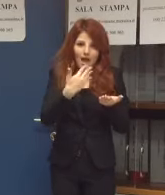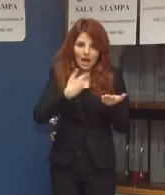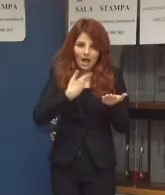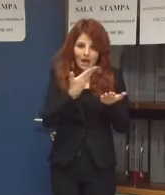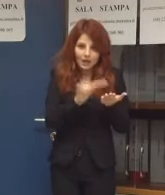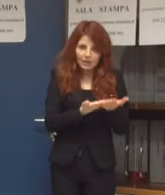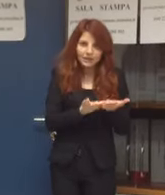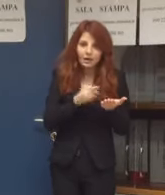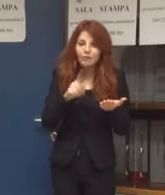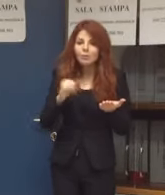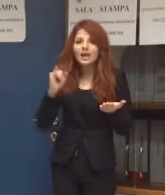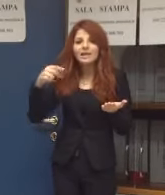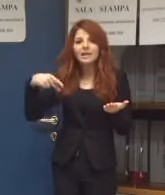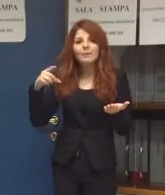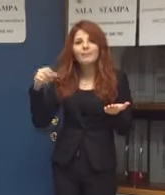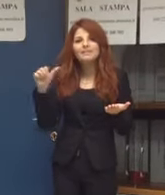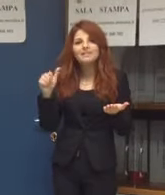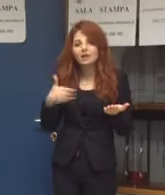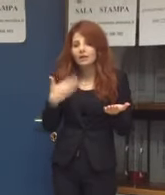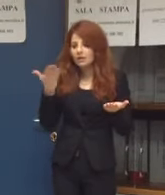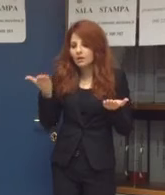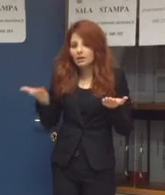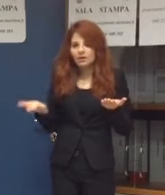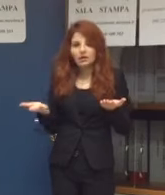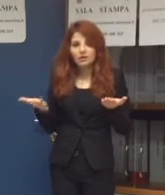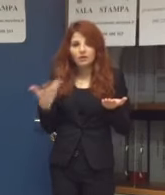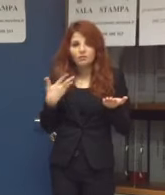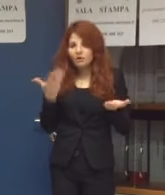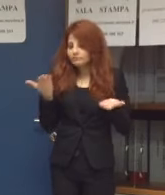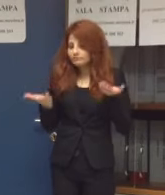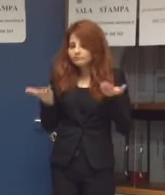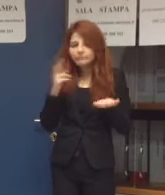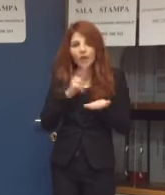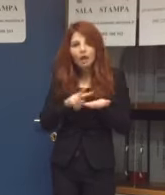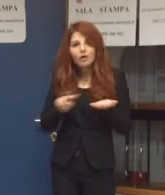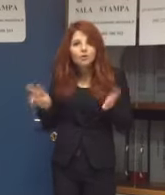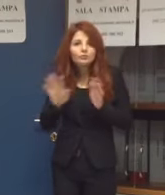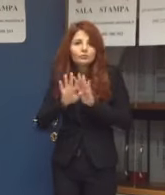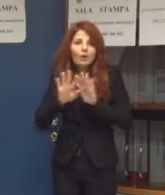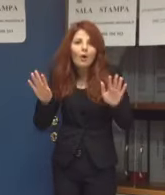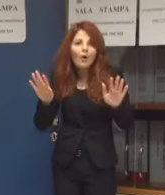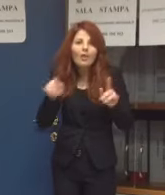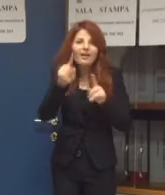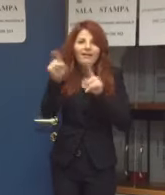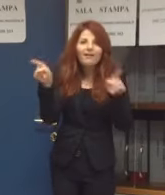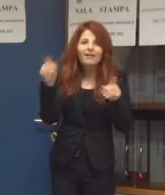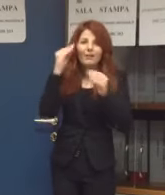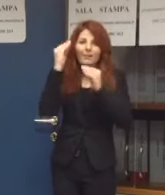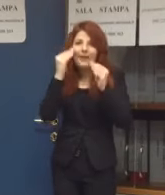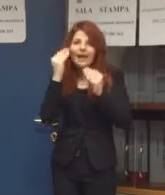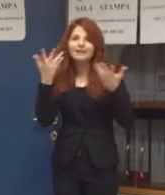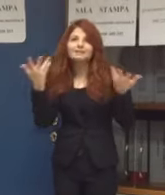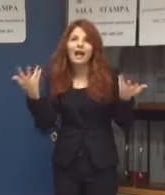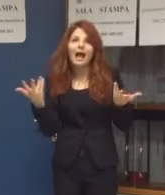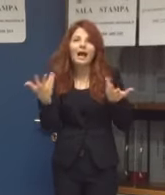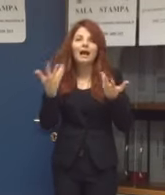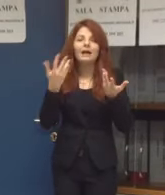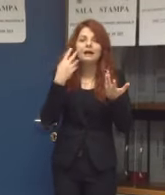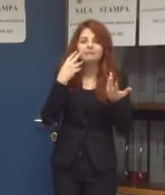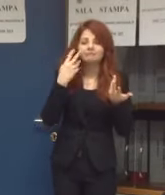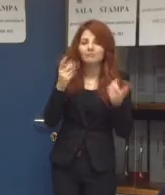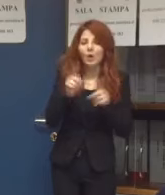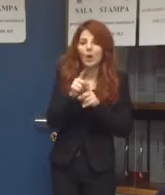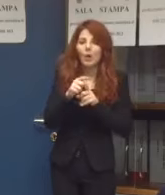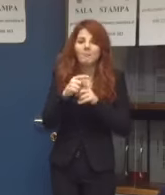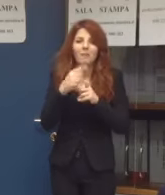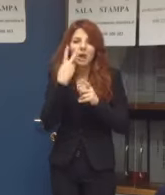le vediamo tutte, quindi non c'è possibilità di dire: ma tanto magari a me non mi prendono i controlli, non li facciamo a campione noi,